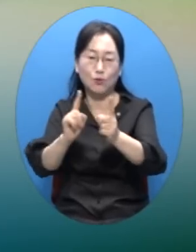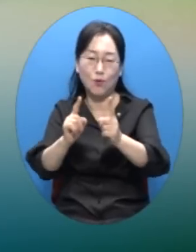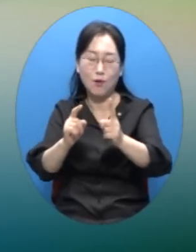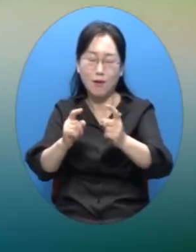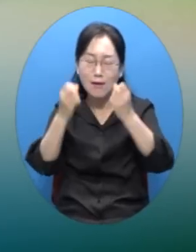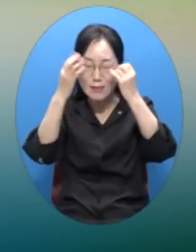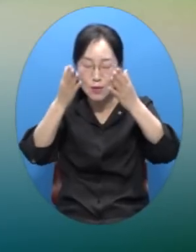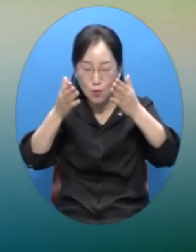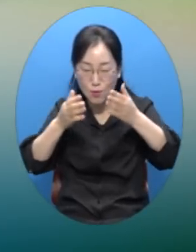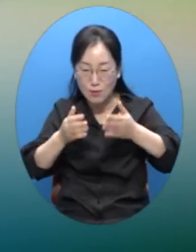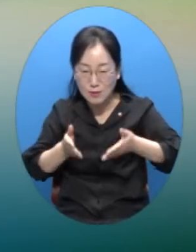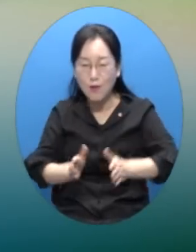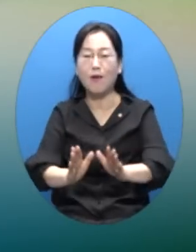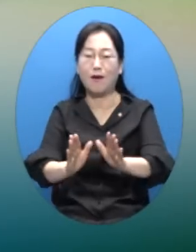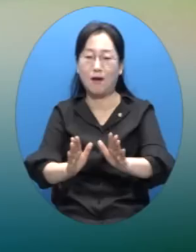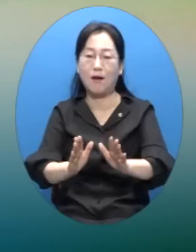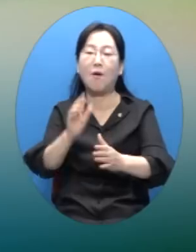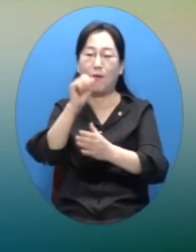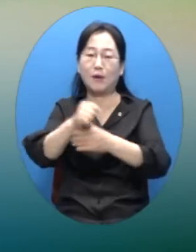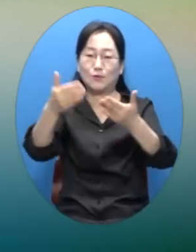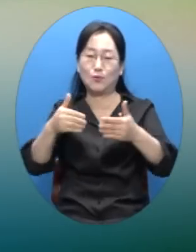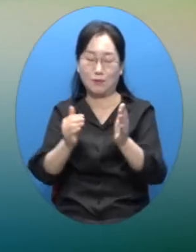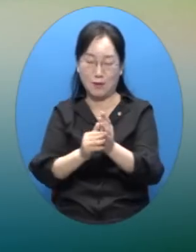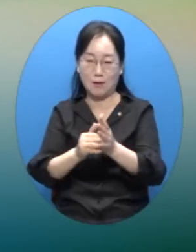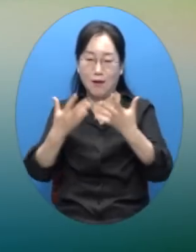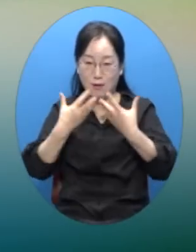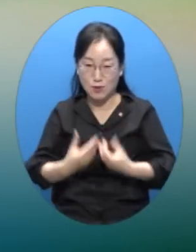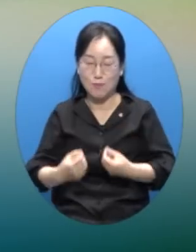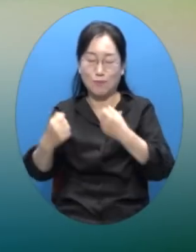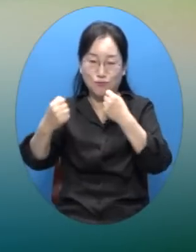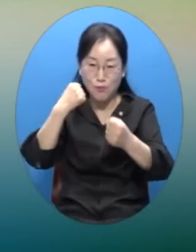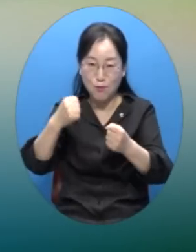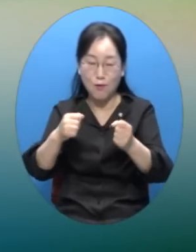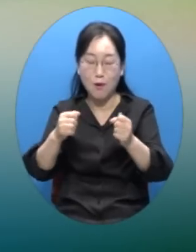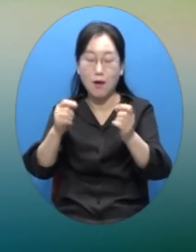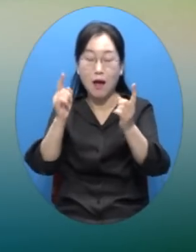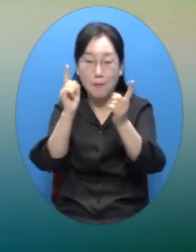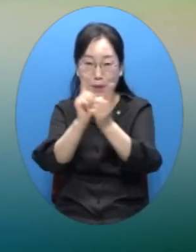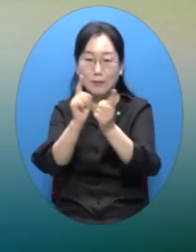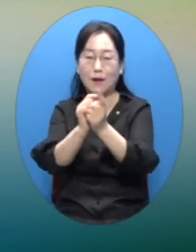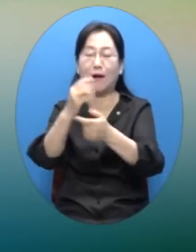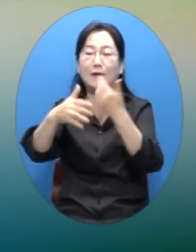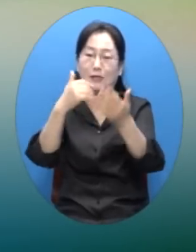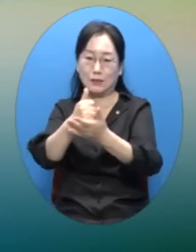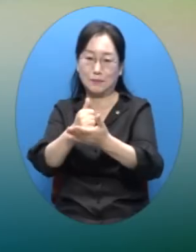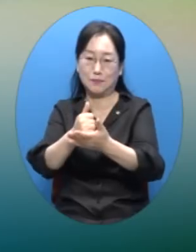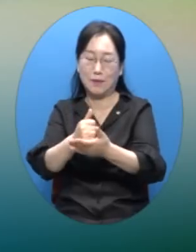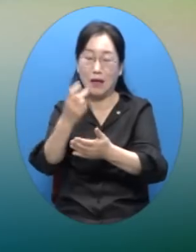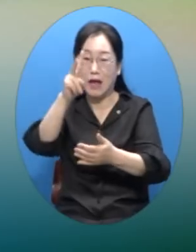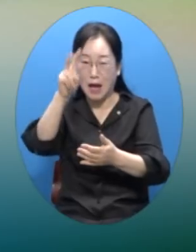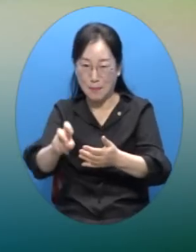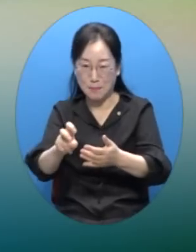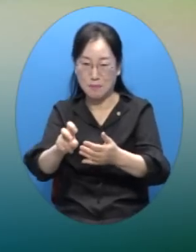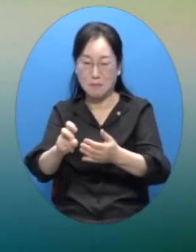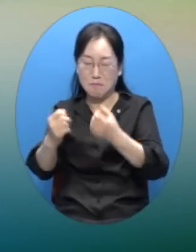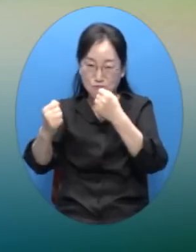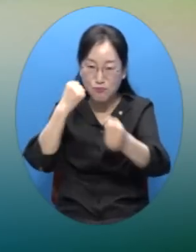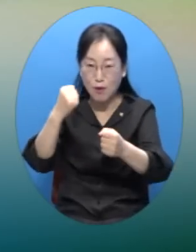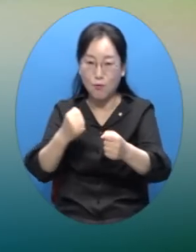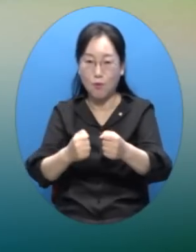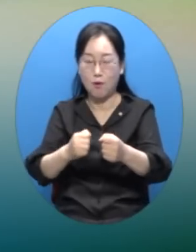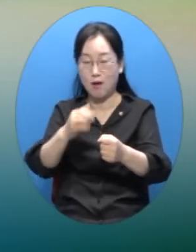태어나게 해주셨습니다. 절망 속에서 만난 하나님은 믿음으로 암을 극복할 수 있도록 해주셨을 뿐 아니라 의술을 뛰어넘어 하나님을 의지하는 것이